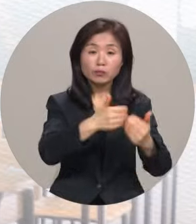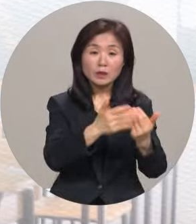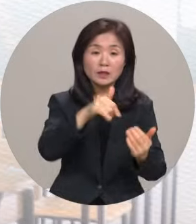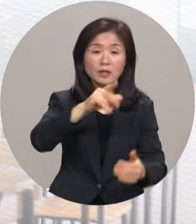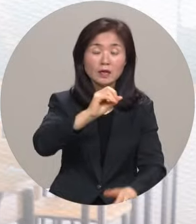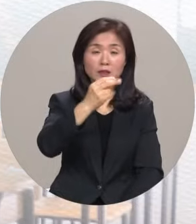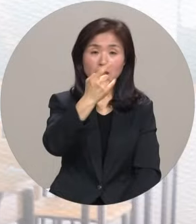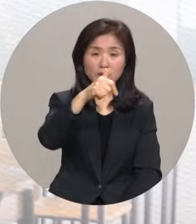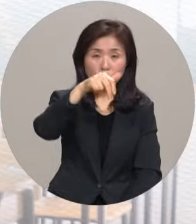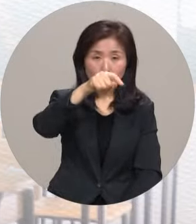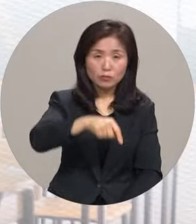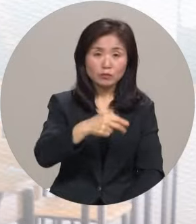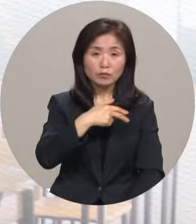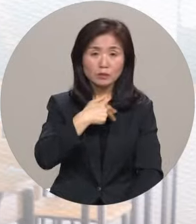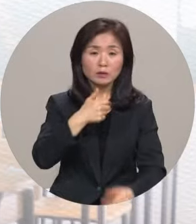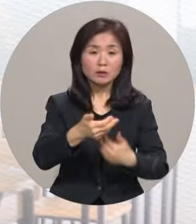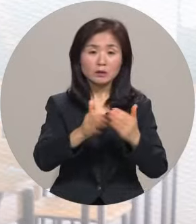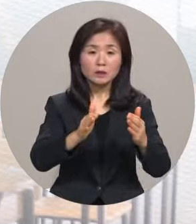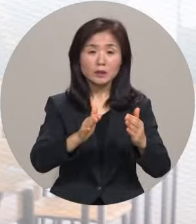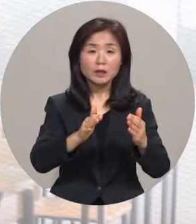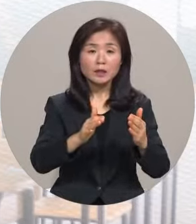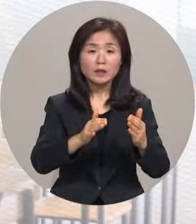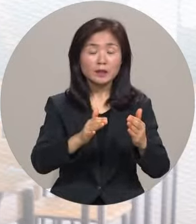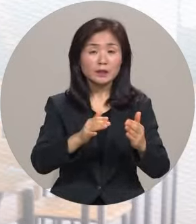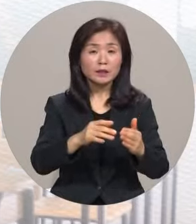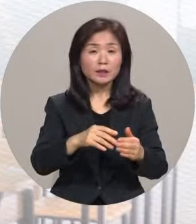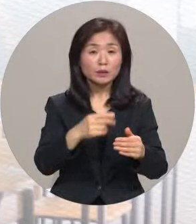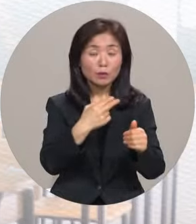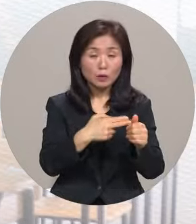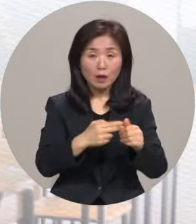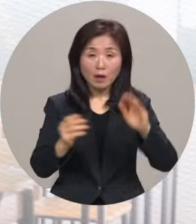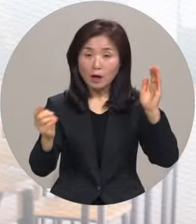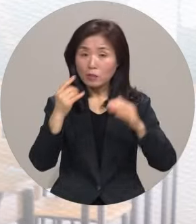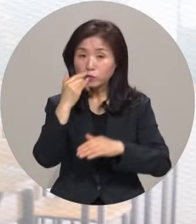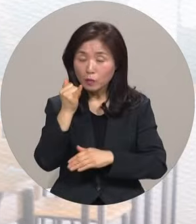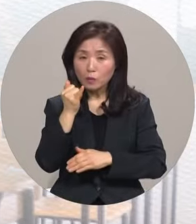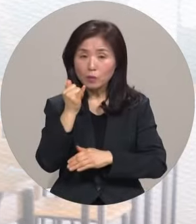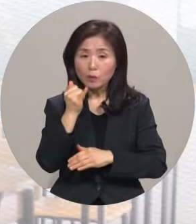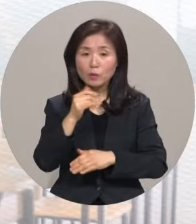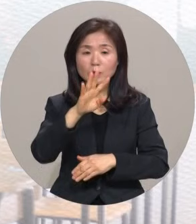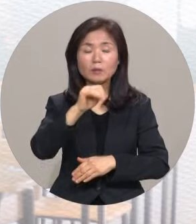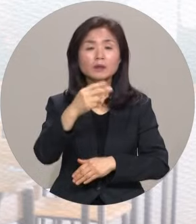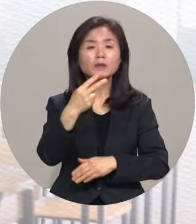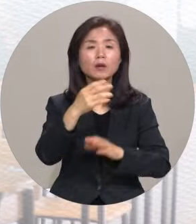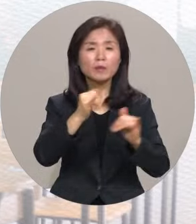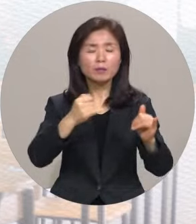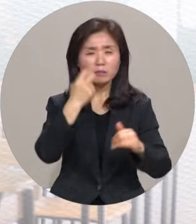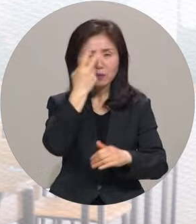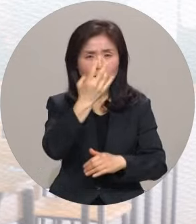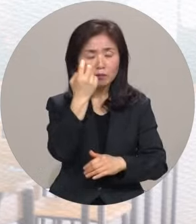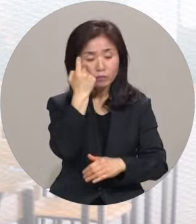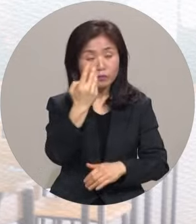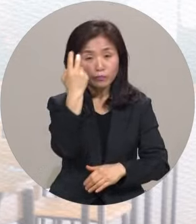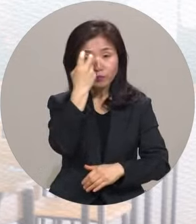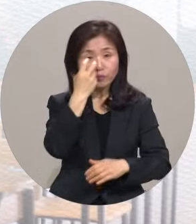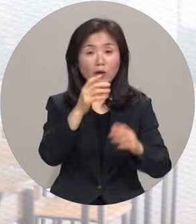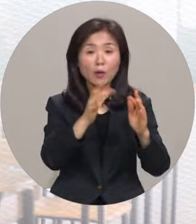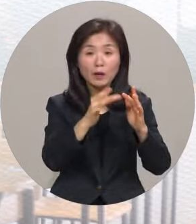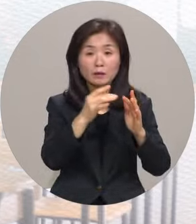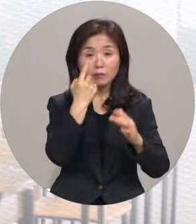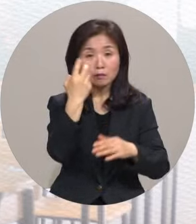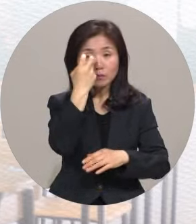강덕구 의원실이 교육정책 디자인 연구소와 교사와 학부모 등 4만 2,000여명을 대상으로 진행한 온라인 설문